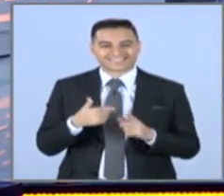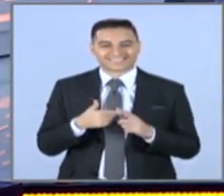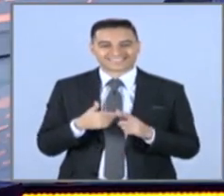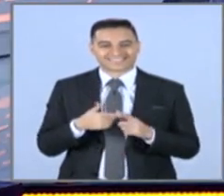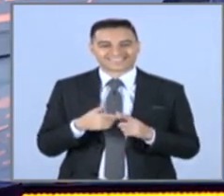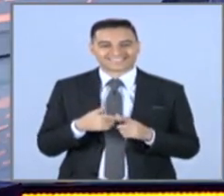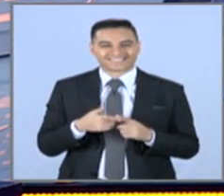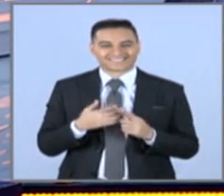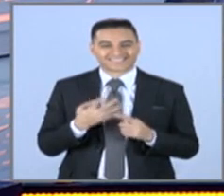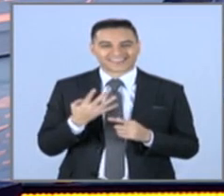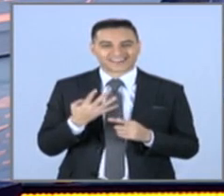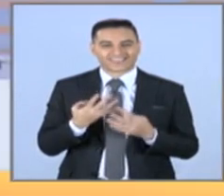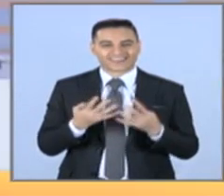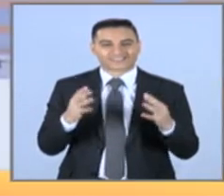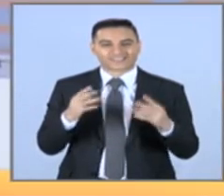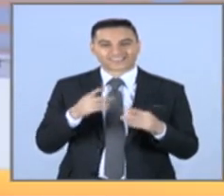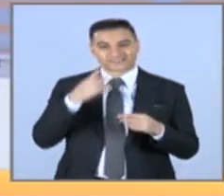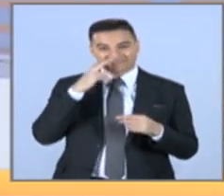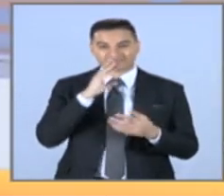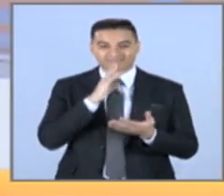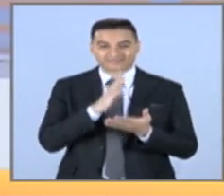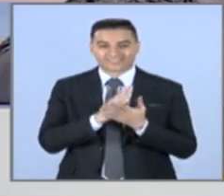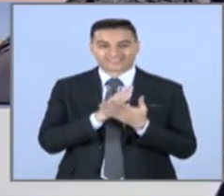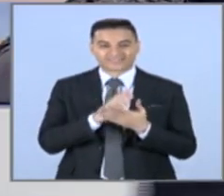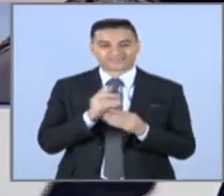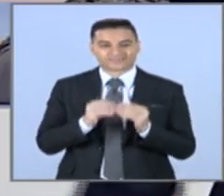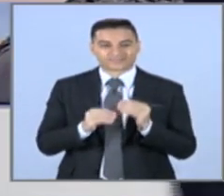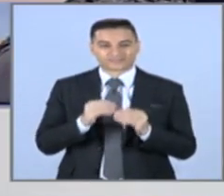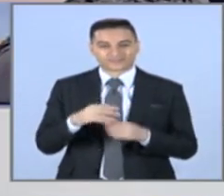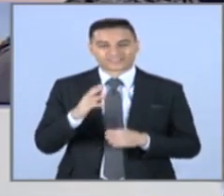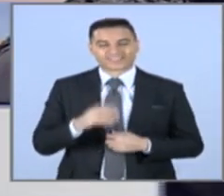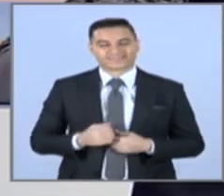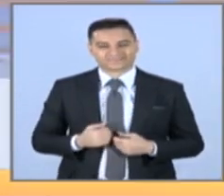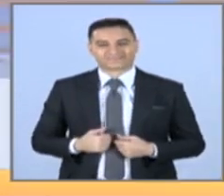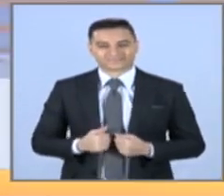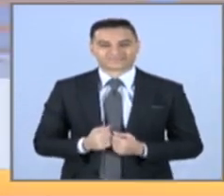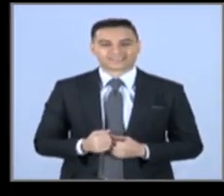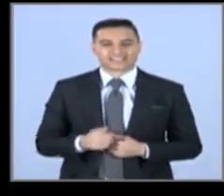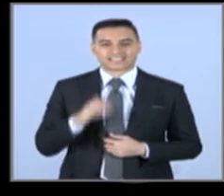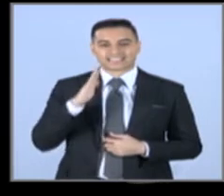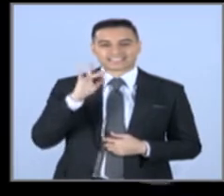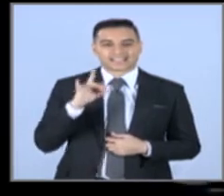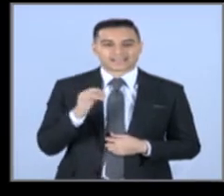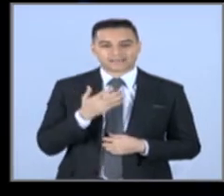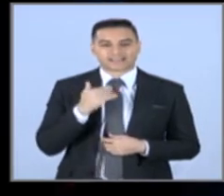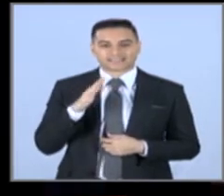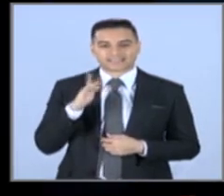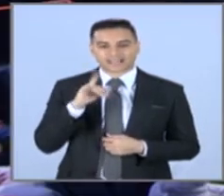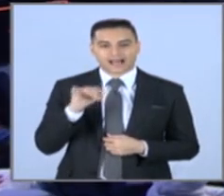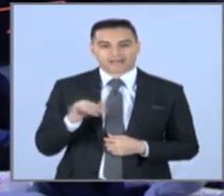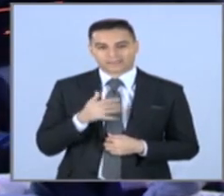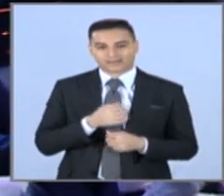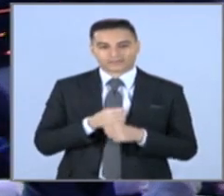الأربعة. بعدين بسمتك. معلش معلش يا سليم، عايزين سلمى تنضم لينا.